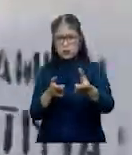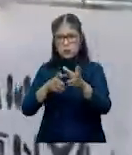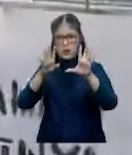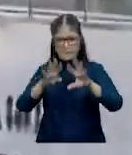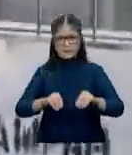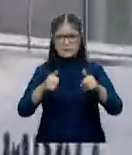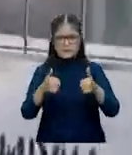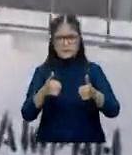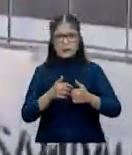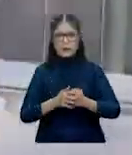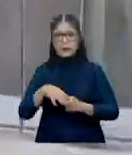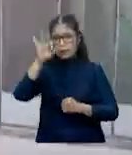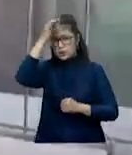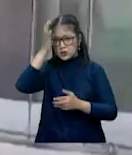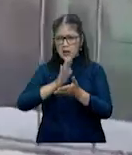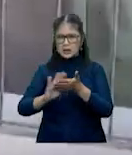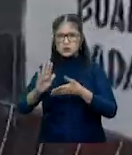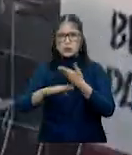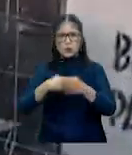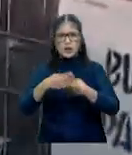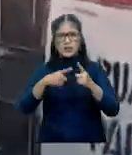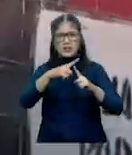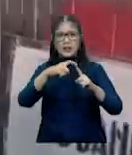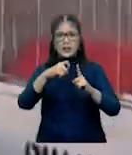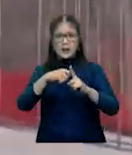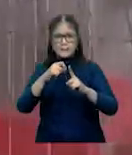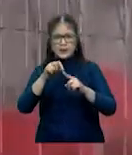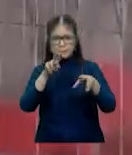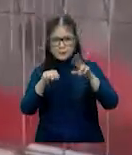TKP, mengamankan lokasi untuk menyelidikan penyebab